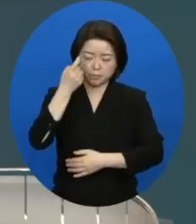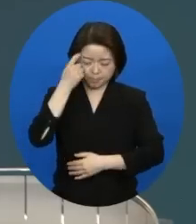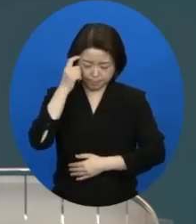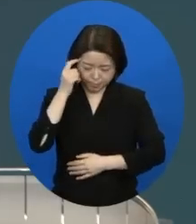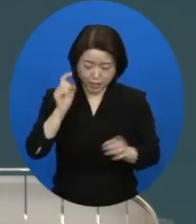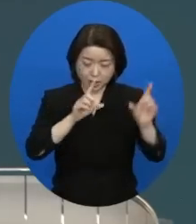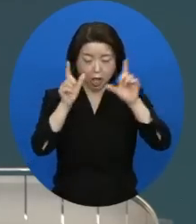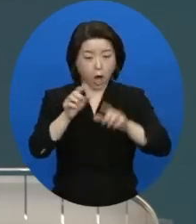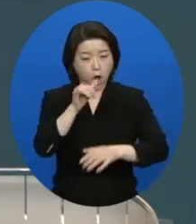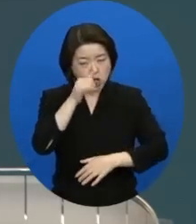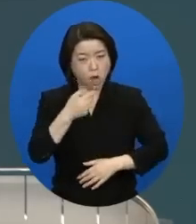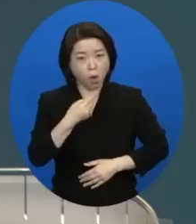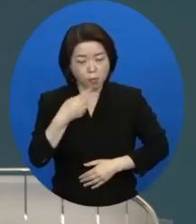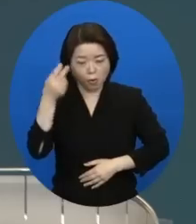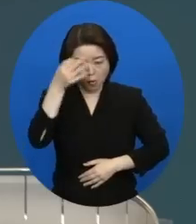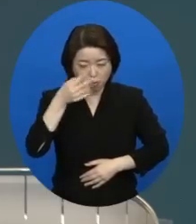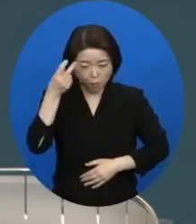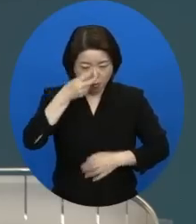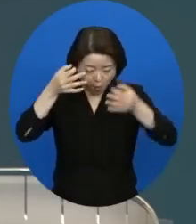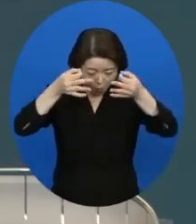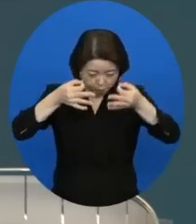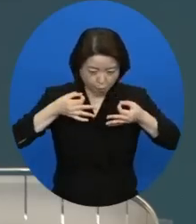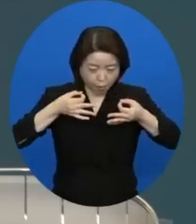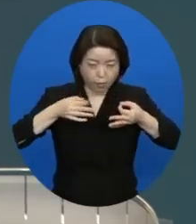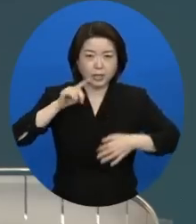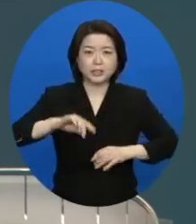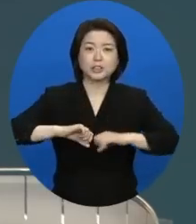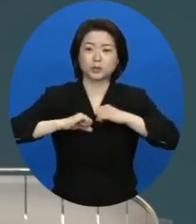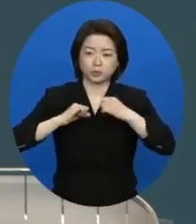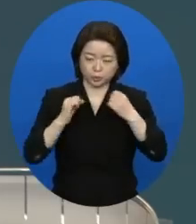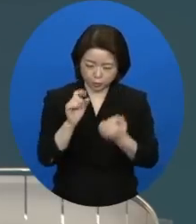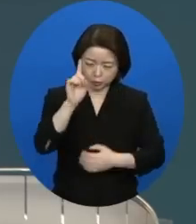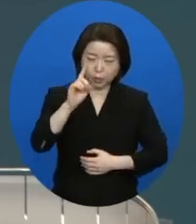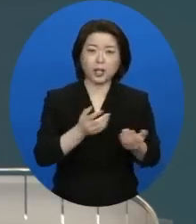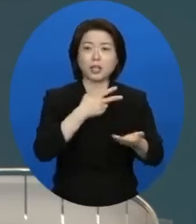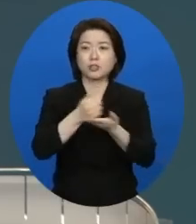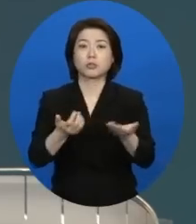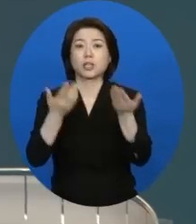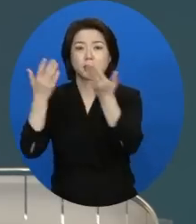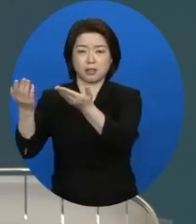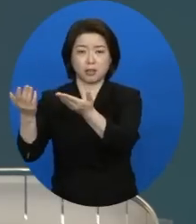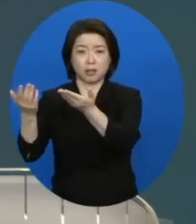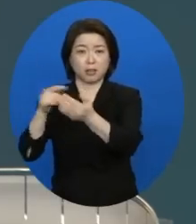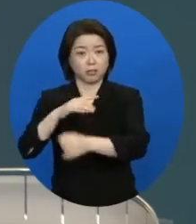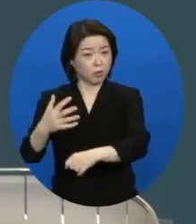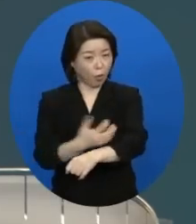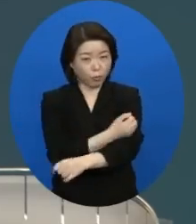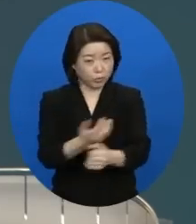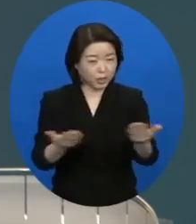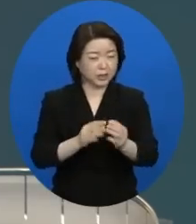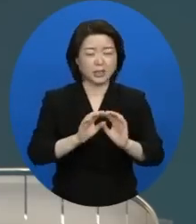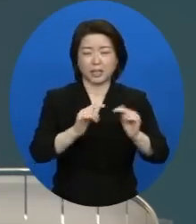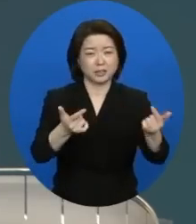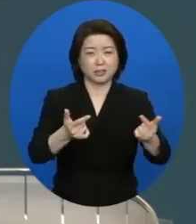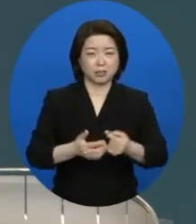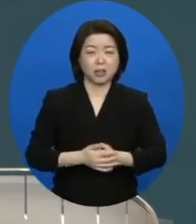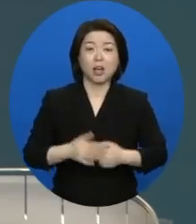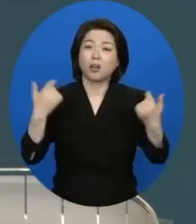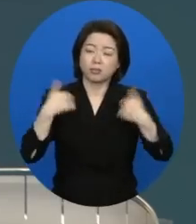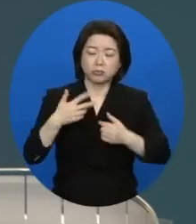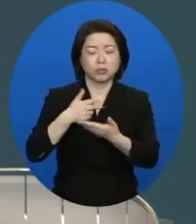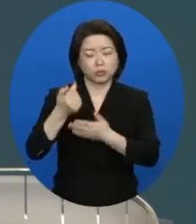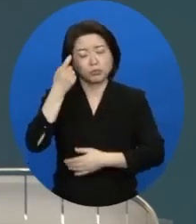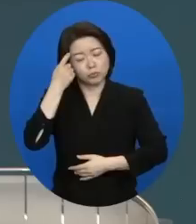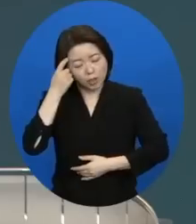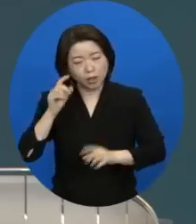생각하고 살았는지, 그 순종 하나를 주님께 드렸어요. 그게 뭐 대단하겠어요? 그냥 늘 주님